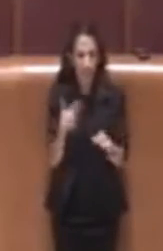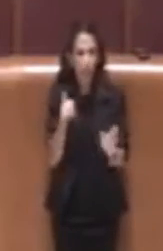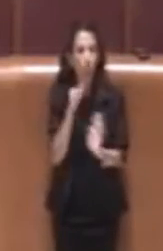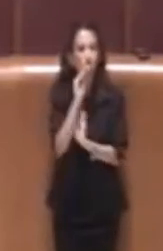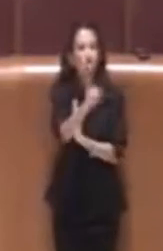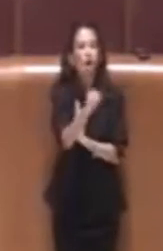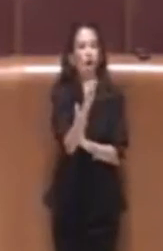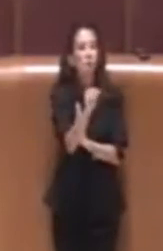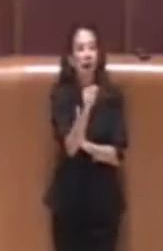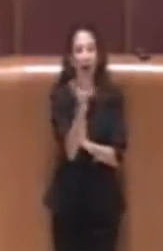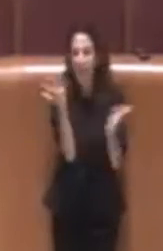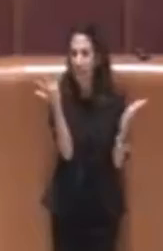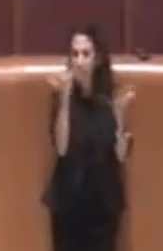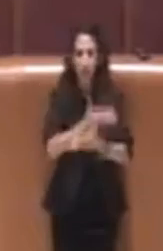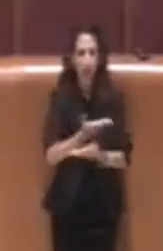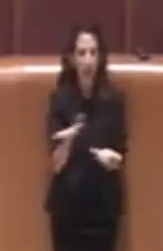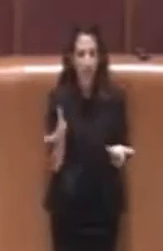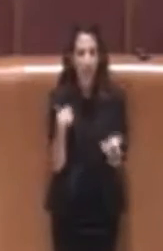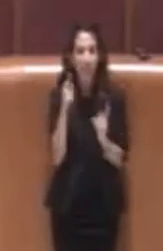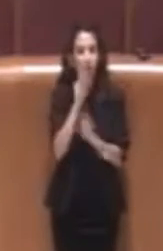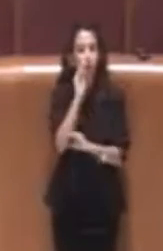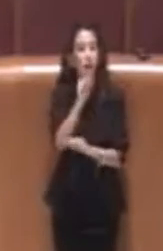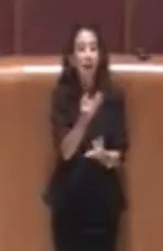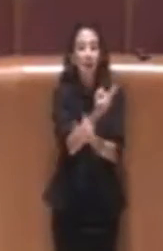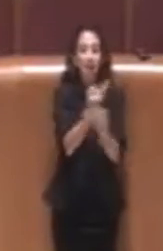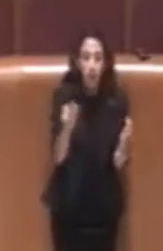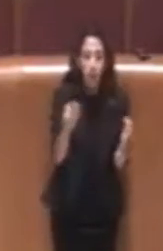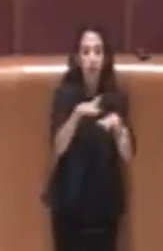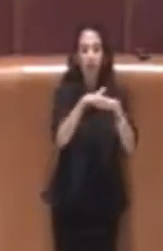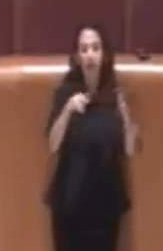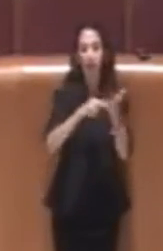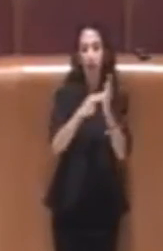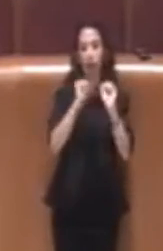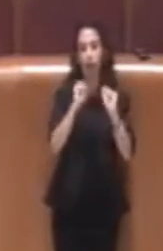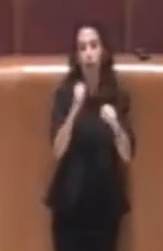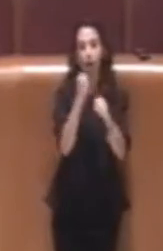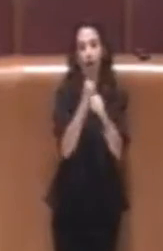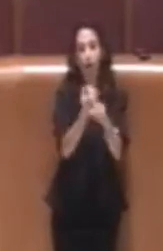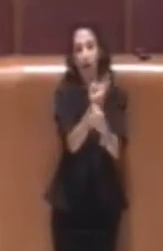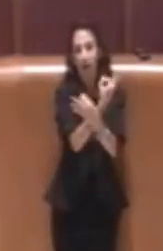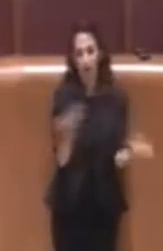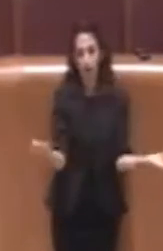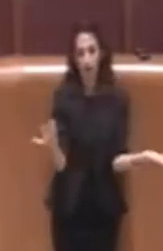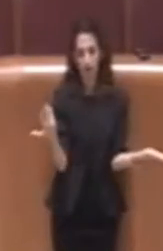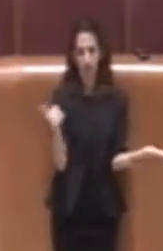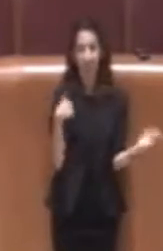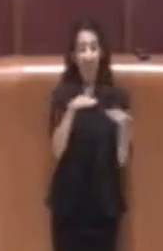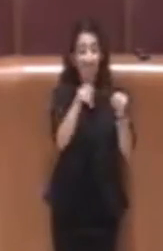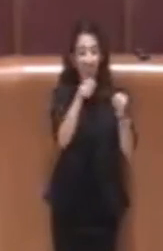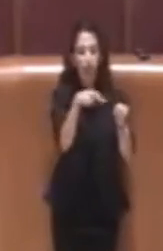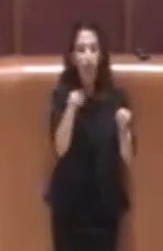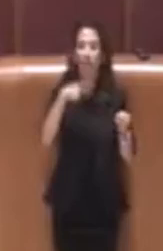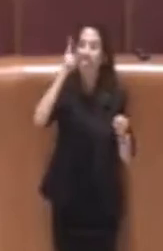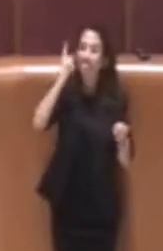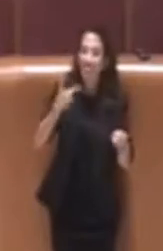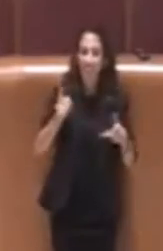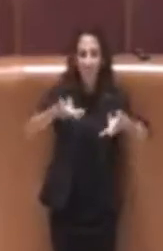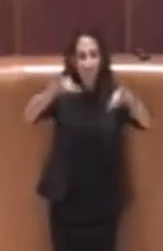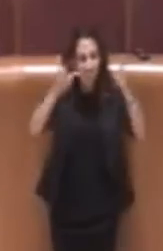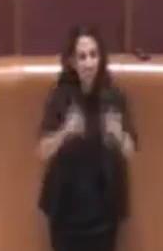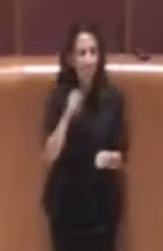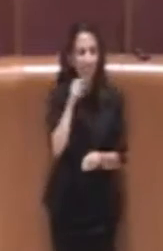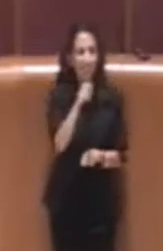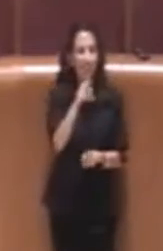noi non facciamo le domande giuste? Quindi noi a quel tavolo dovevamo sederci